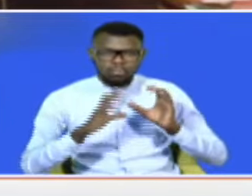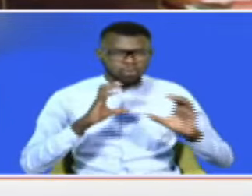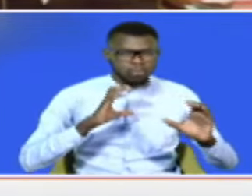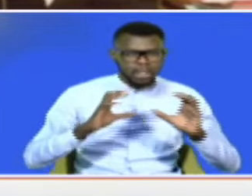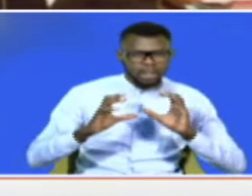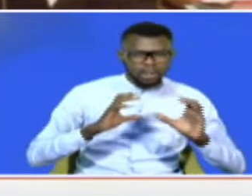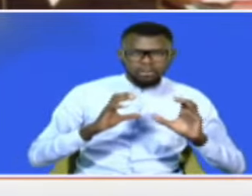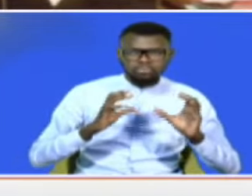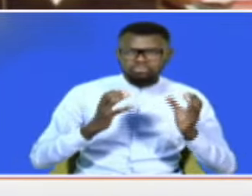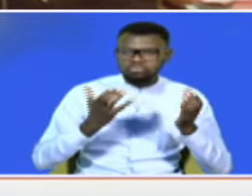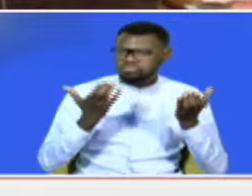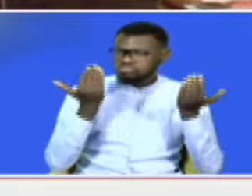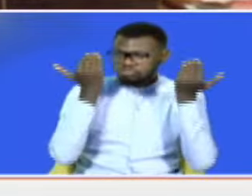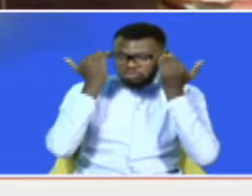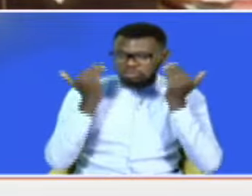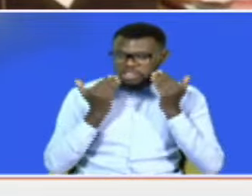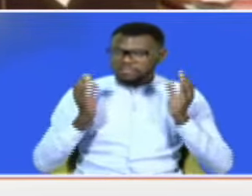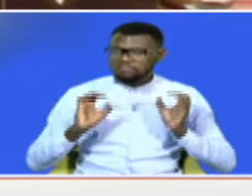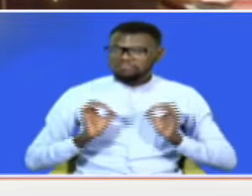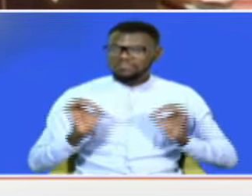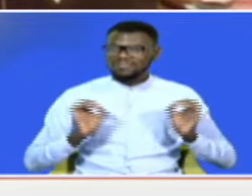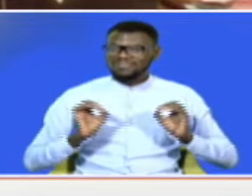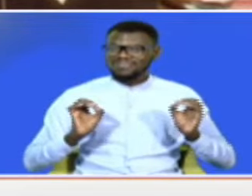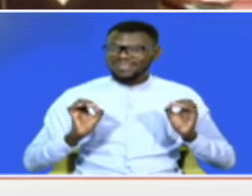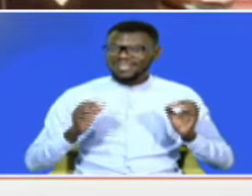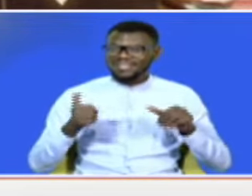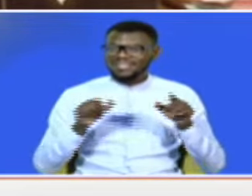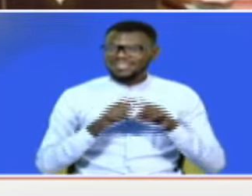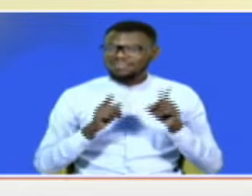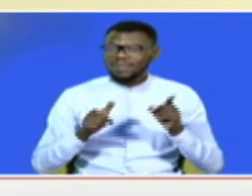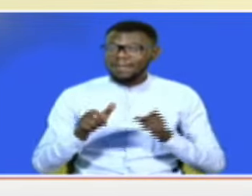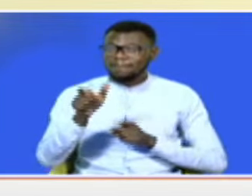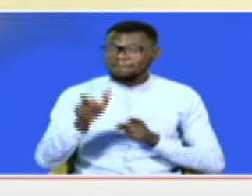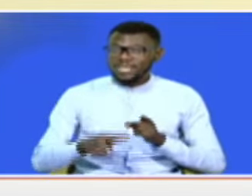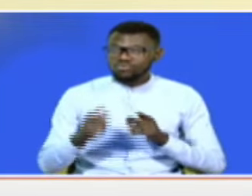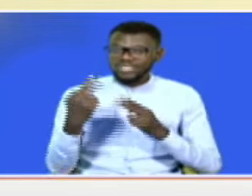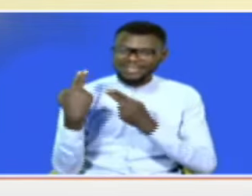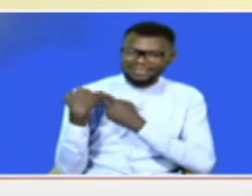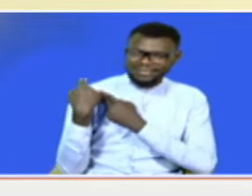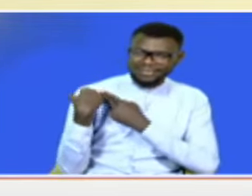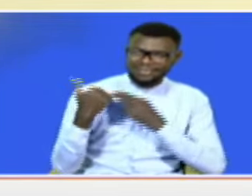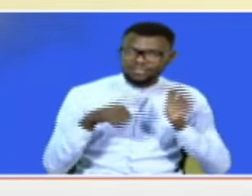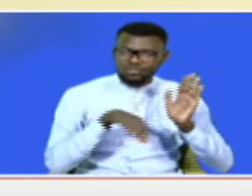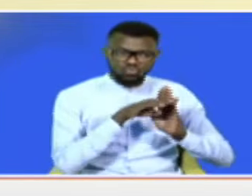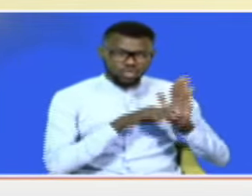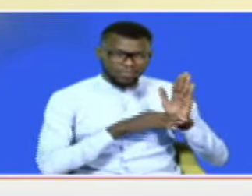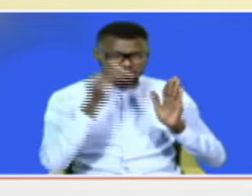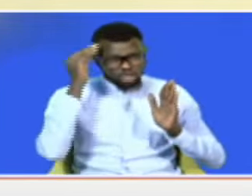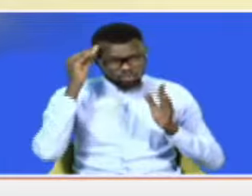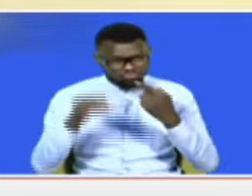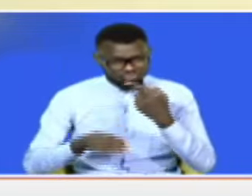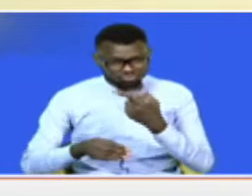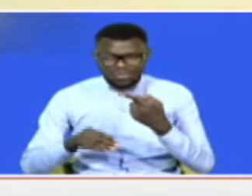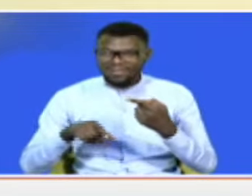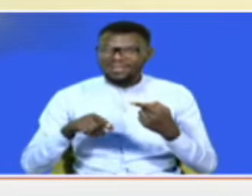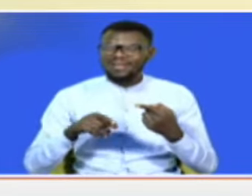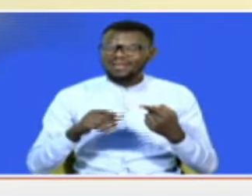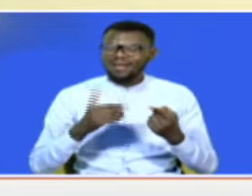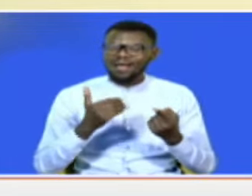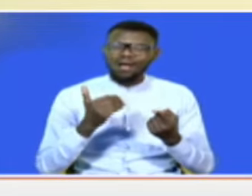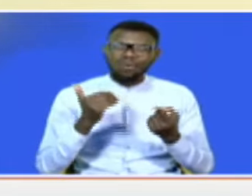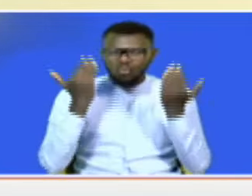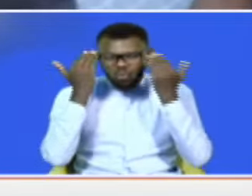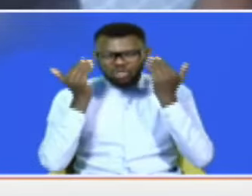wake, daktari Chelule aliyekuwa mwenyekiti wa mpango huo wa elimu anatarajiwa kuhojiwa zaidi baada ya ushahidi uliotolewa na